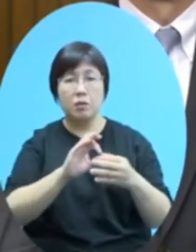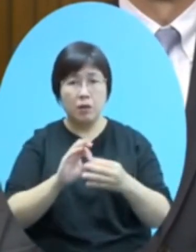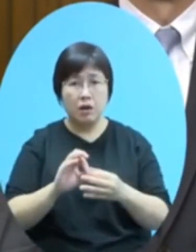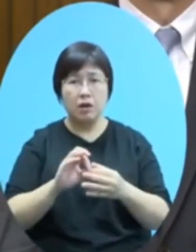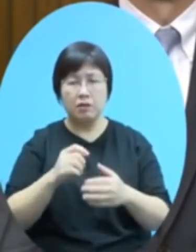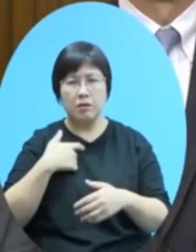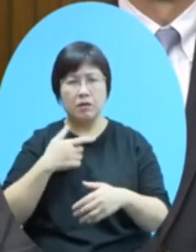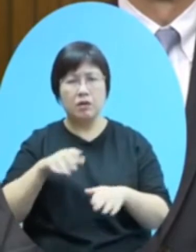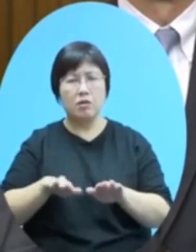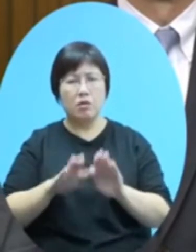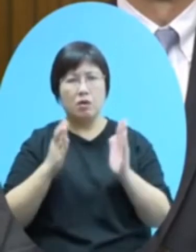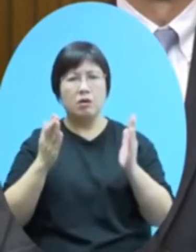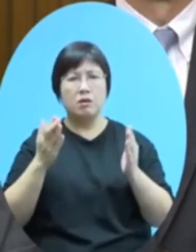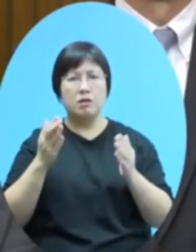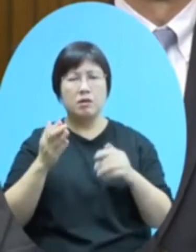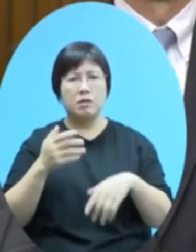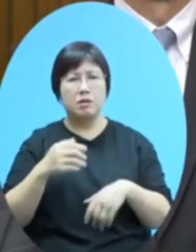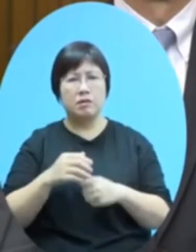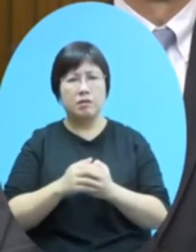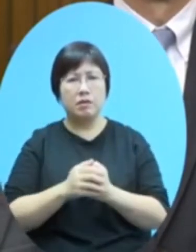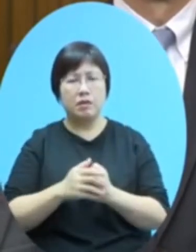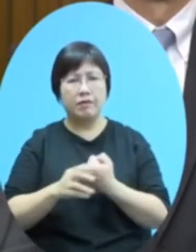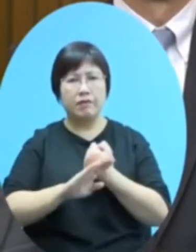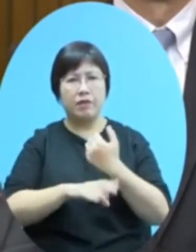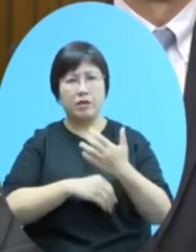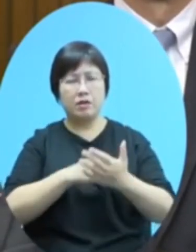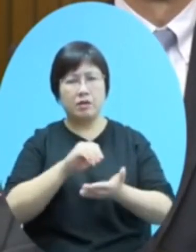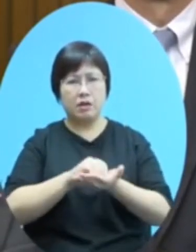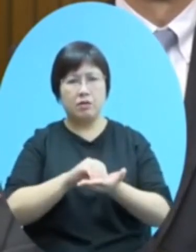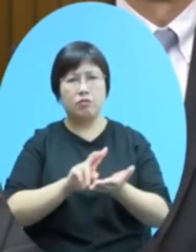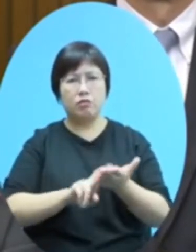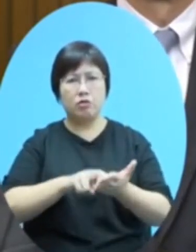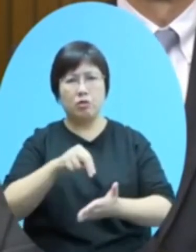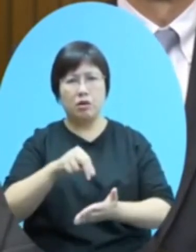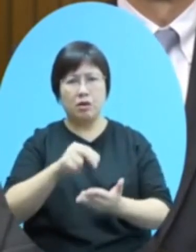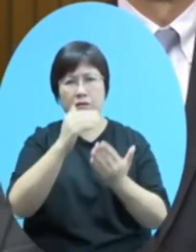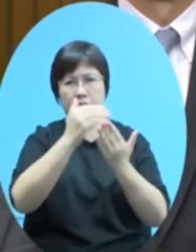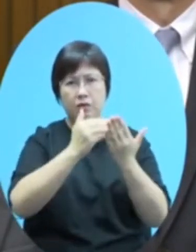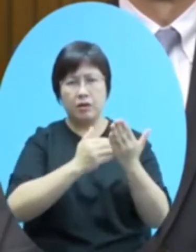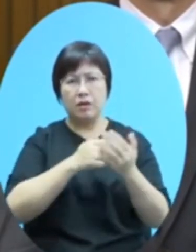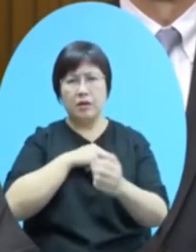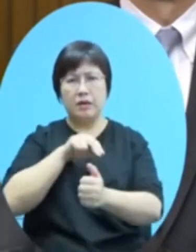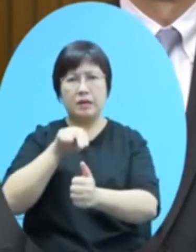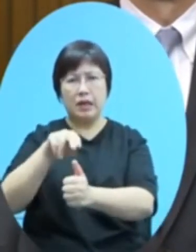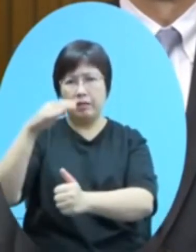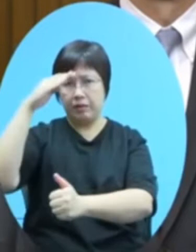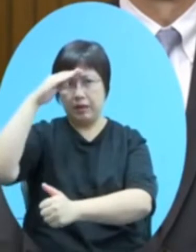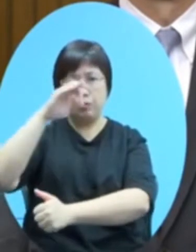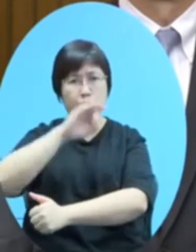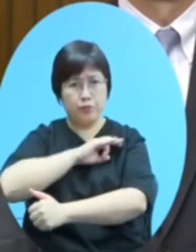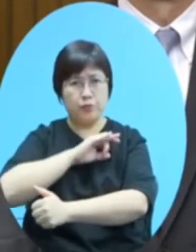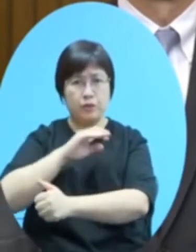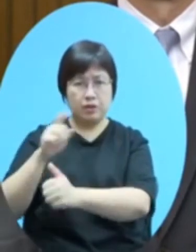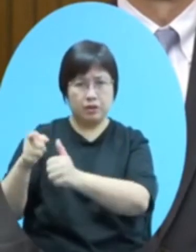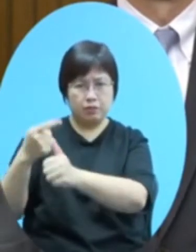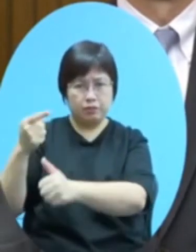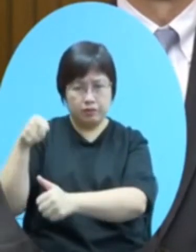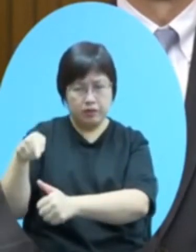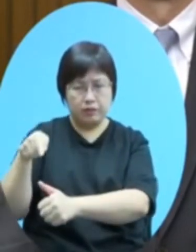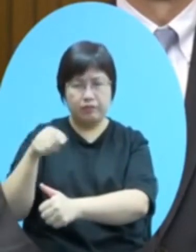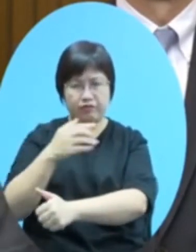啟動咗現有同樣係法定同埋獨立嘅機制，由監警會嚟到審視整個過